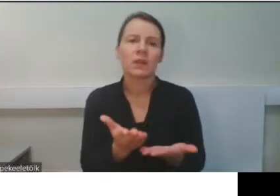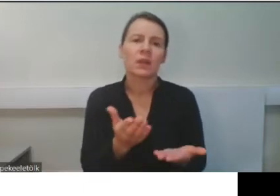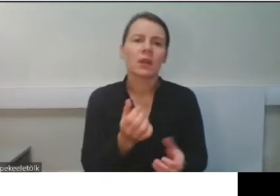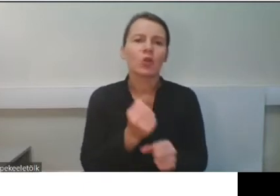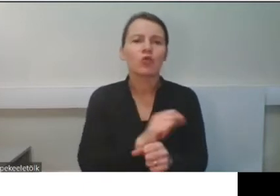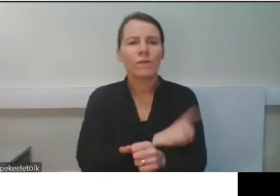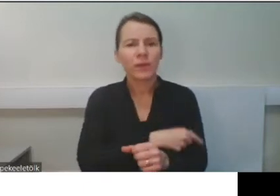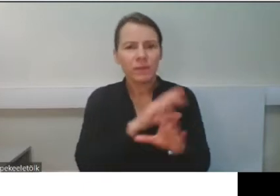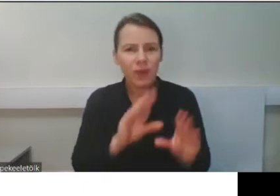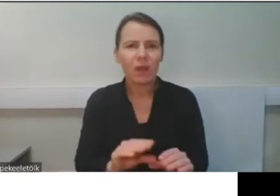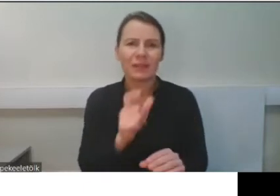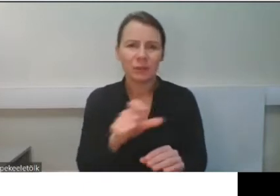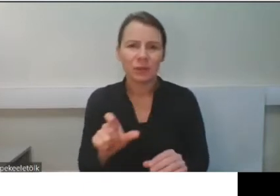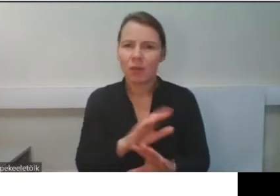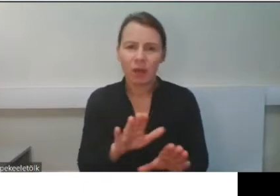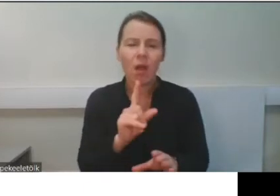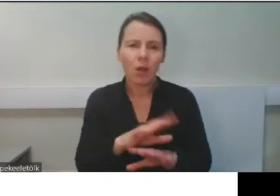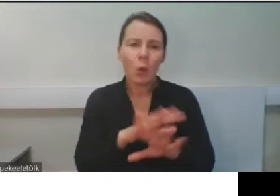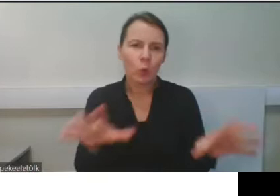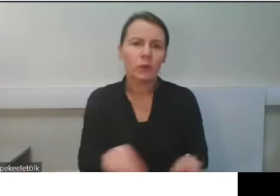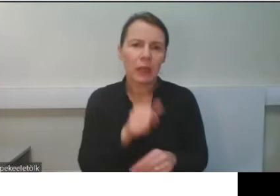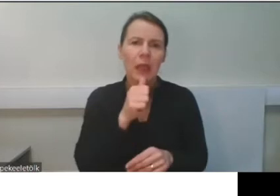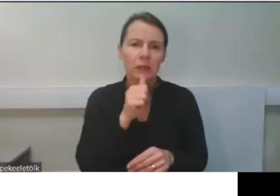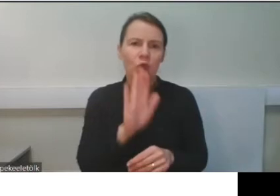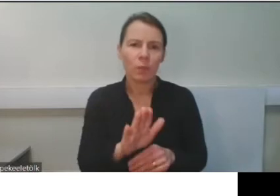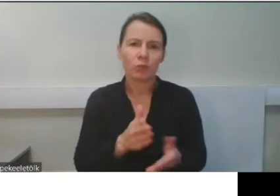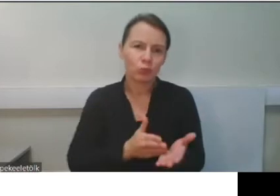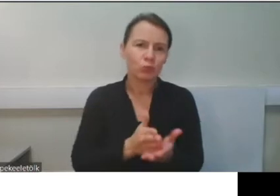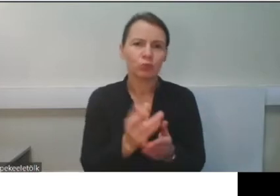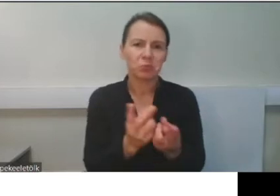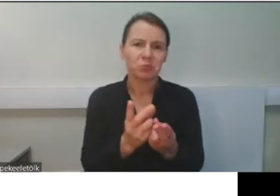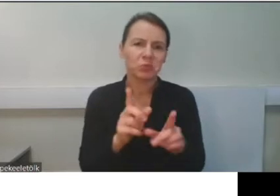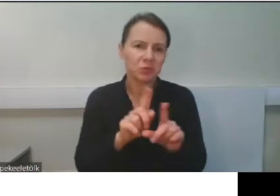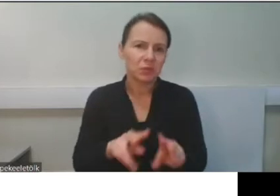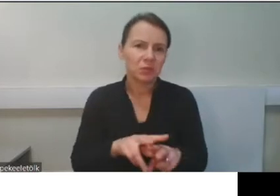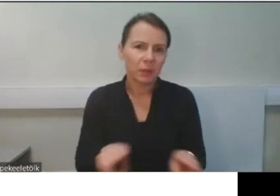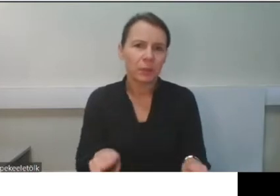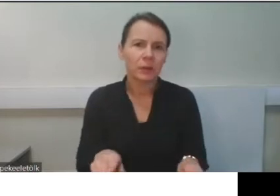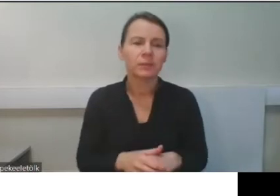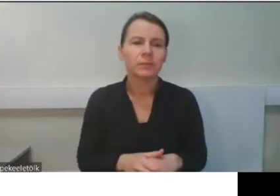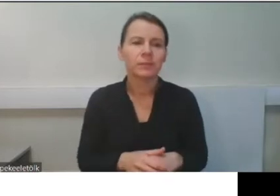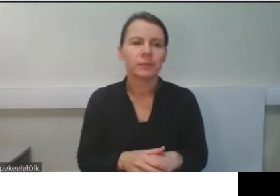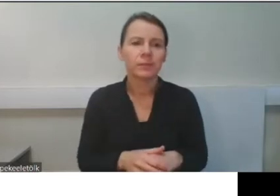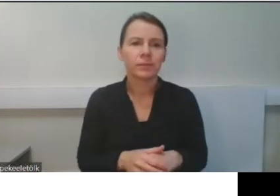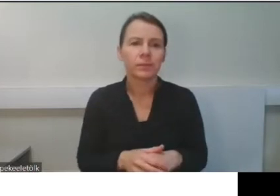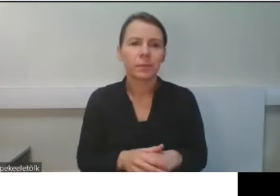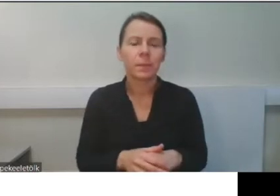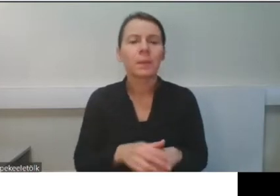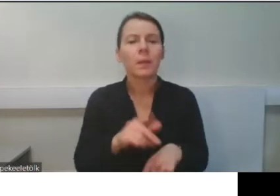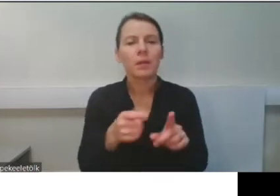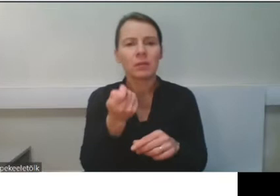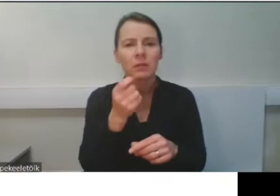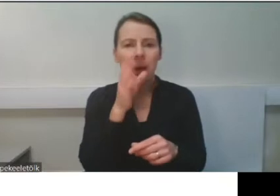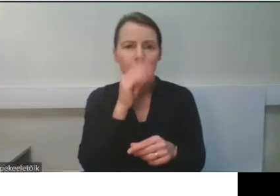ka kokku , et mis on see tööhõive määr . ja see on siis see joonena siin tulpade peal ja tööhõive määr